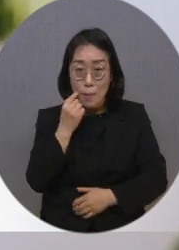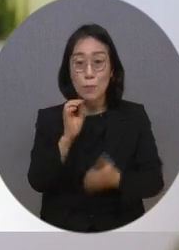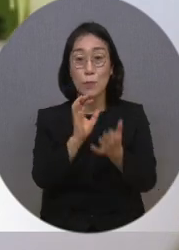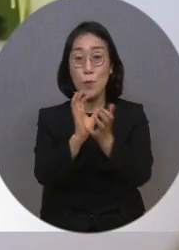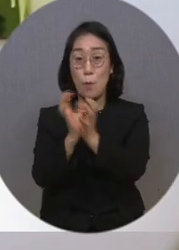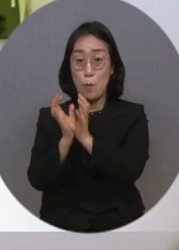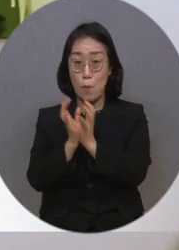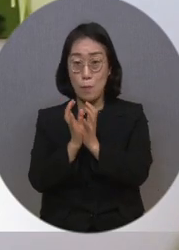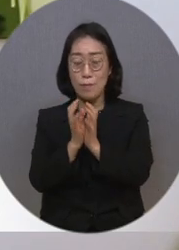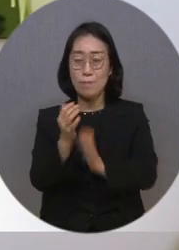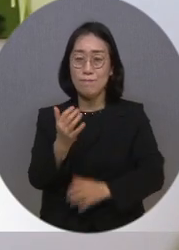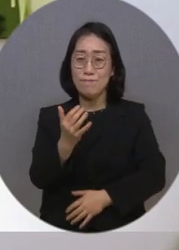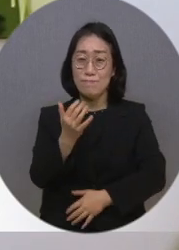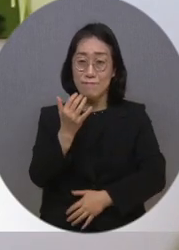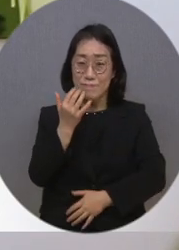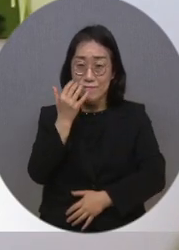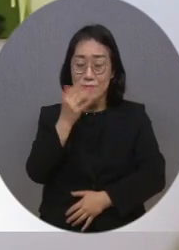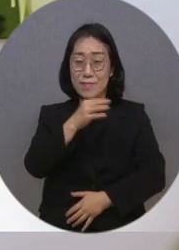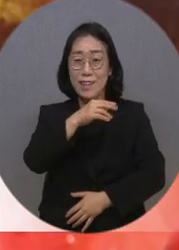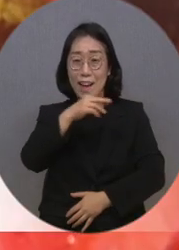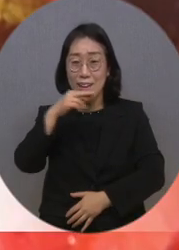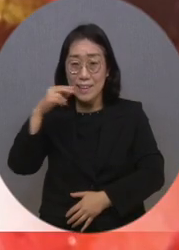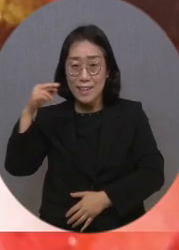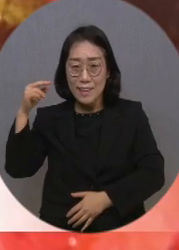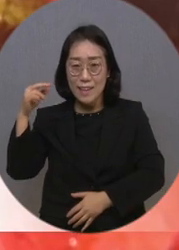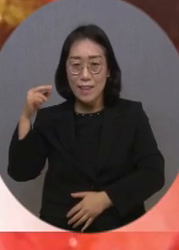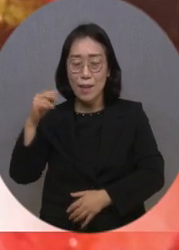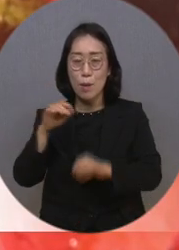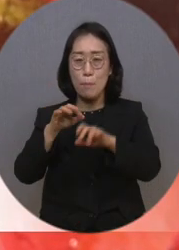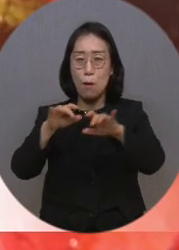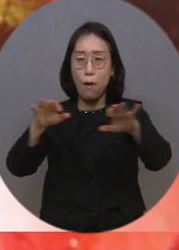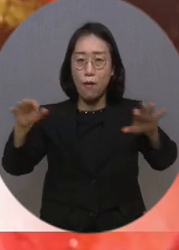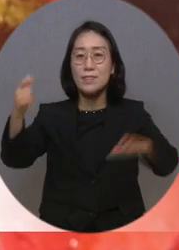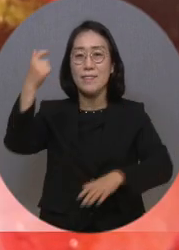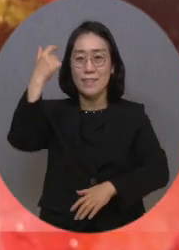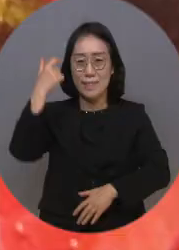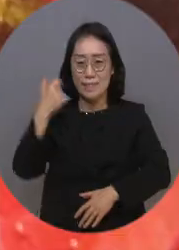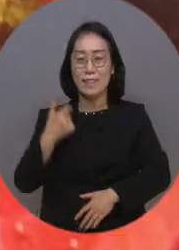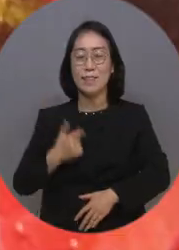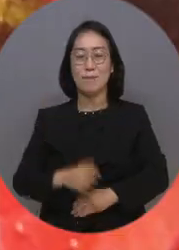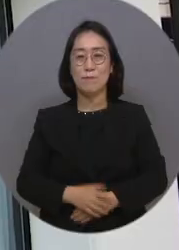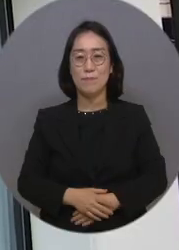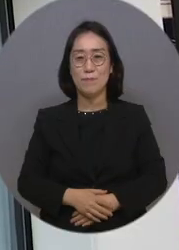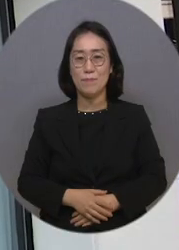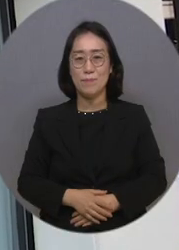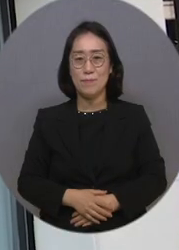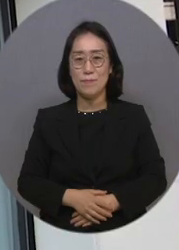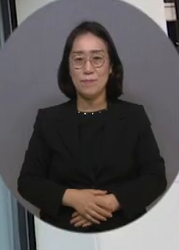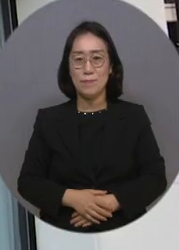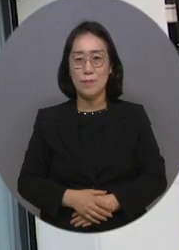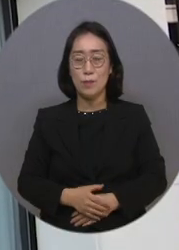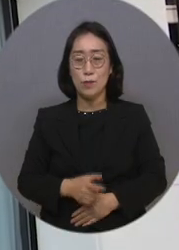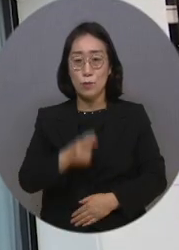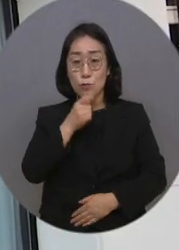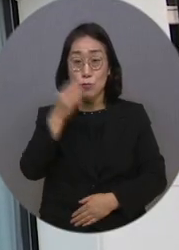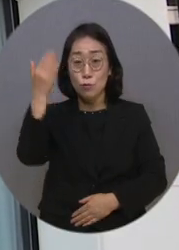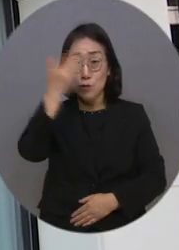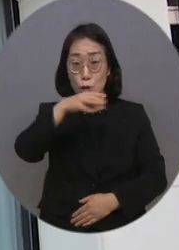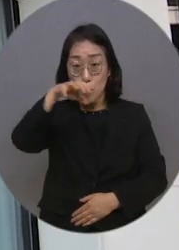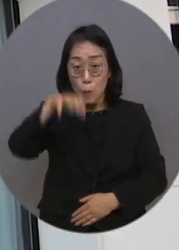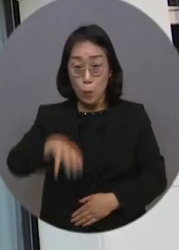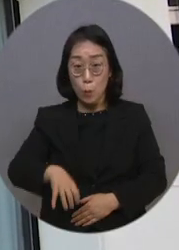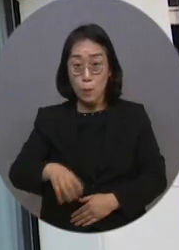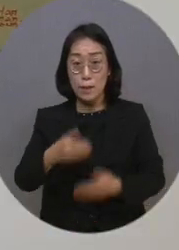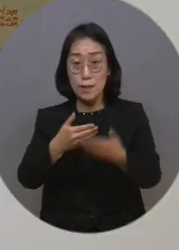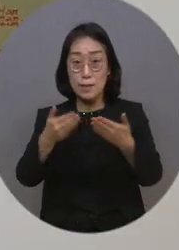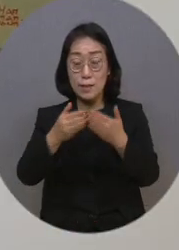피어있는 꽃들로 그윽한 꽃향기가 멀리 퍼지는 듯 합니다 순천을 위치한 가르다